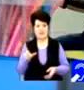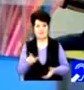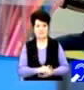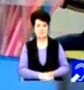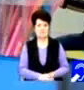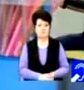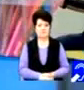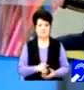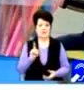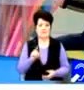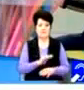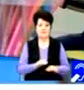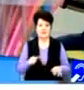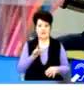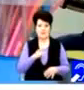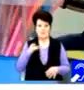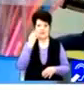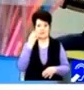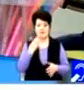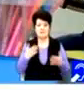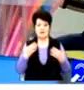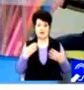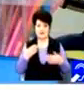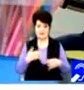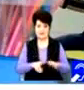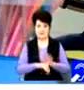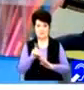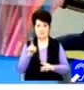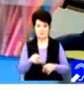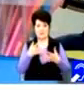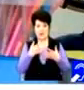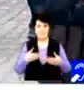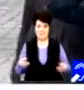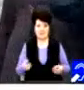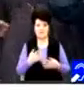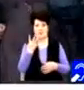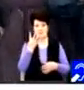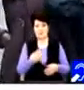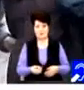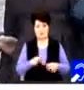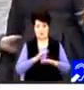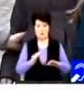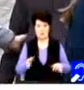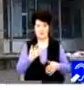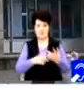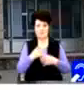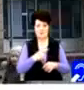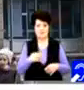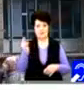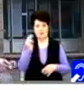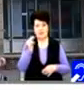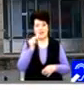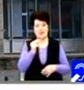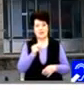fiinda pentru elevii din Republica Moldova Astăzi a început vacanța de primăvară aceasta va dura patru zile iar copiii vor reveni la ore luni